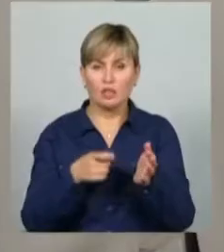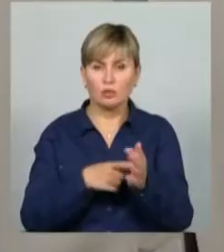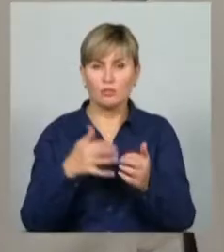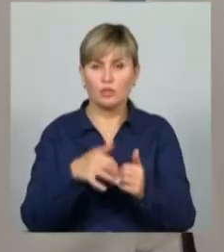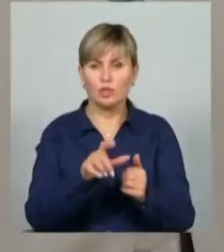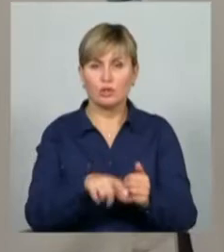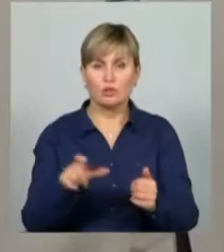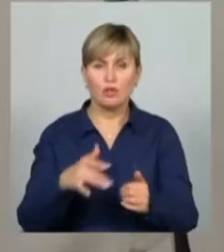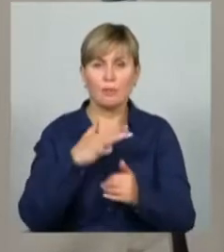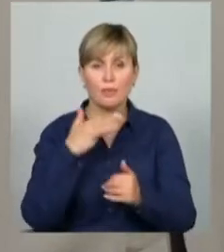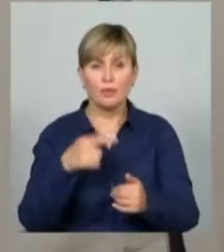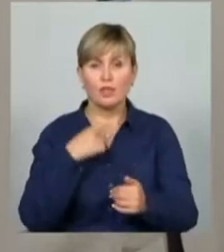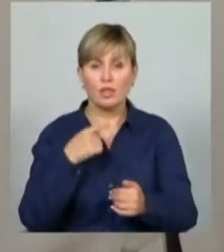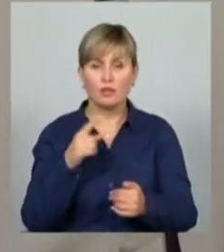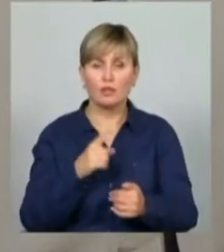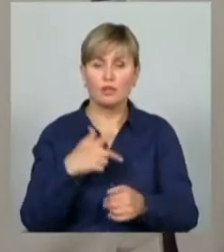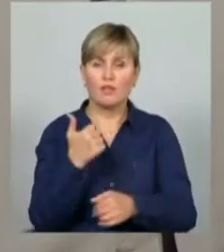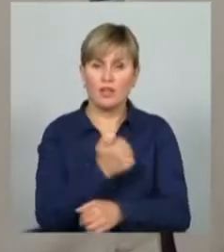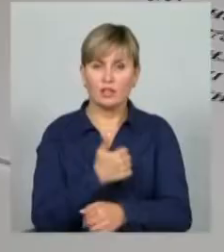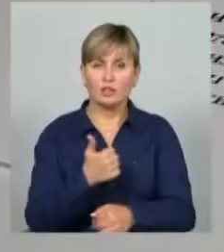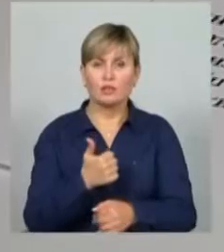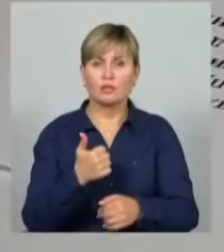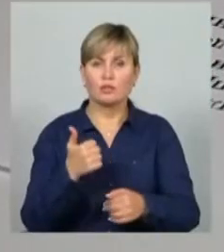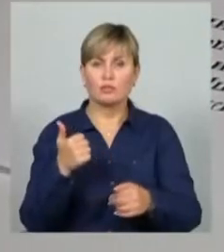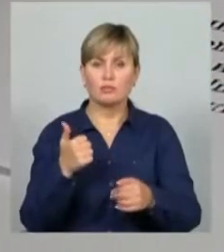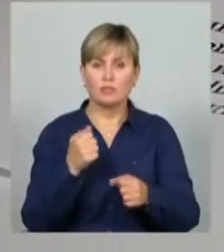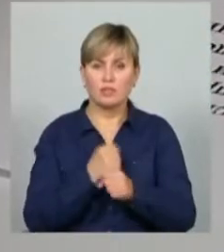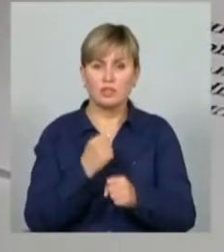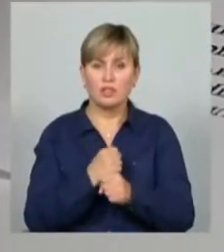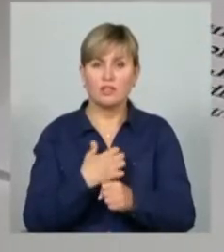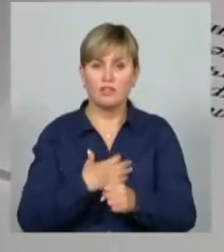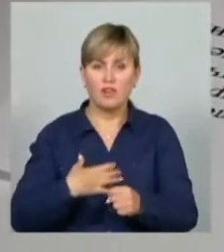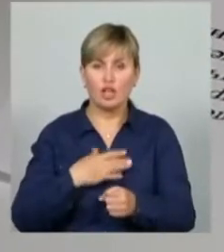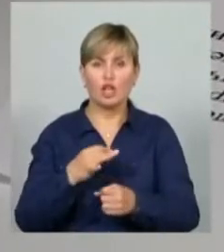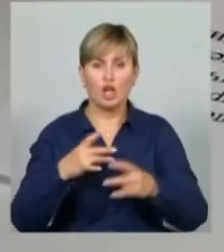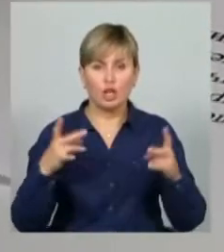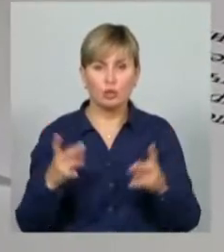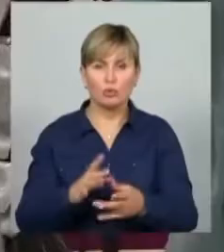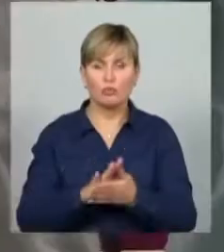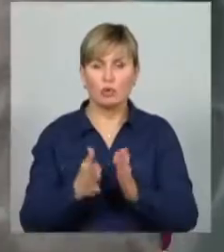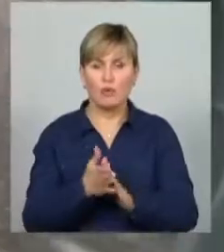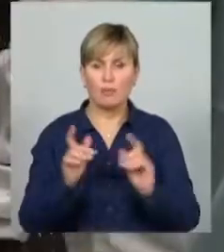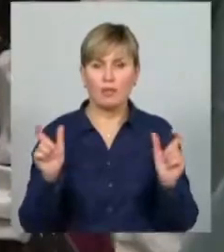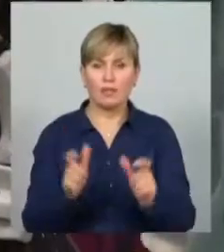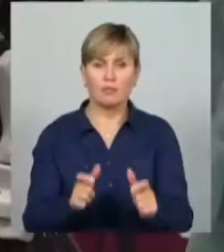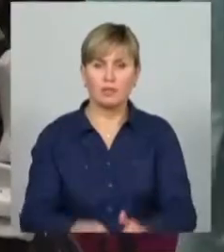горожан. Многие из них считают, что вакцинацию делом важным и нужным в условиях пандемии.